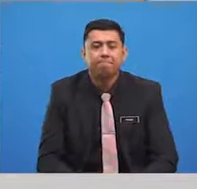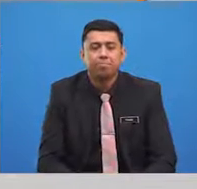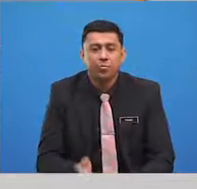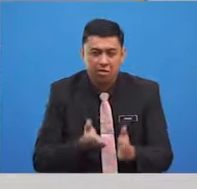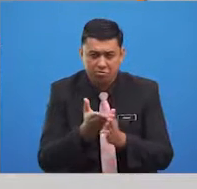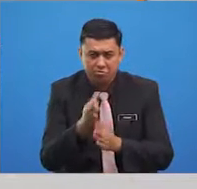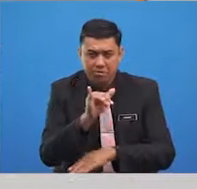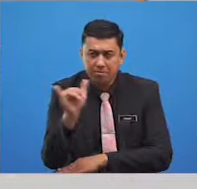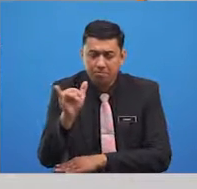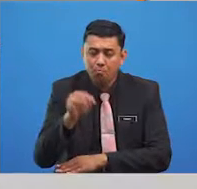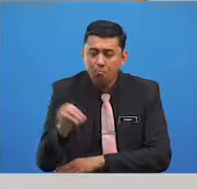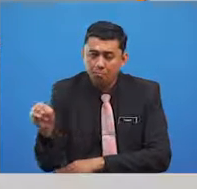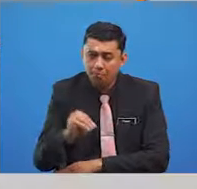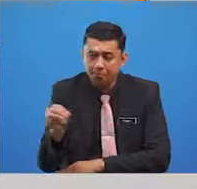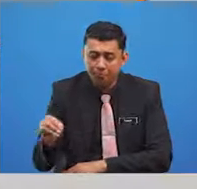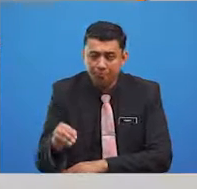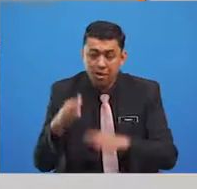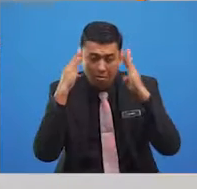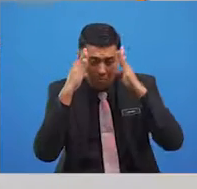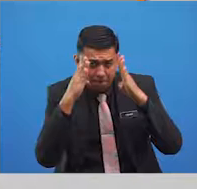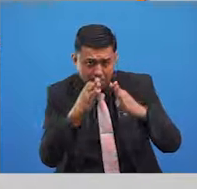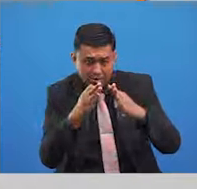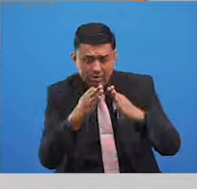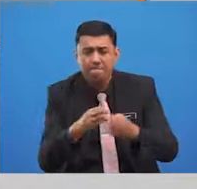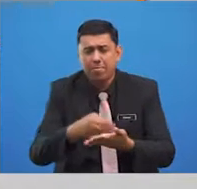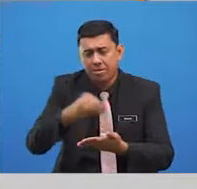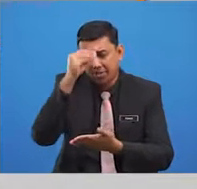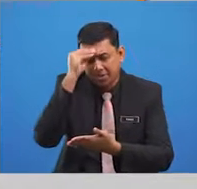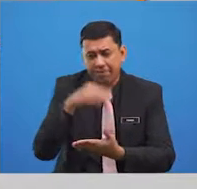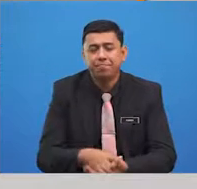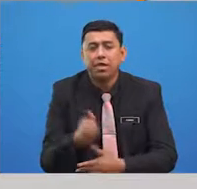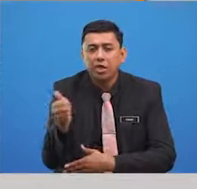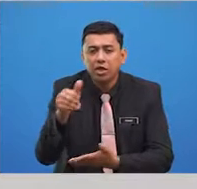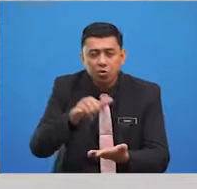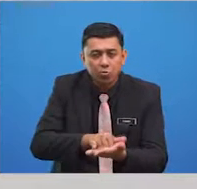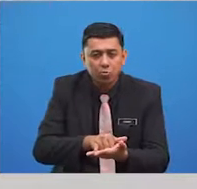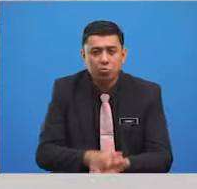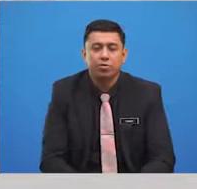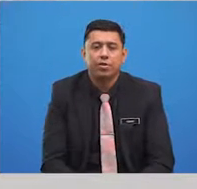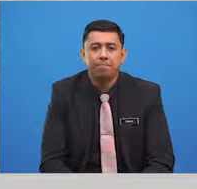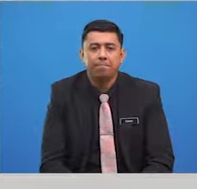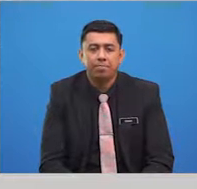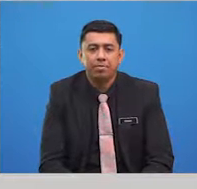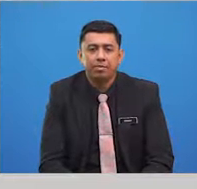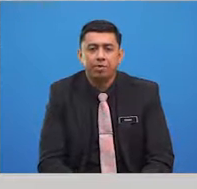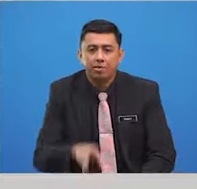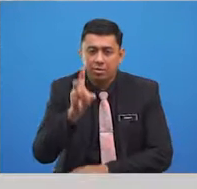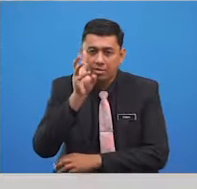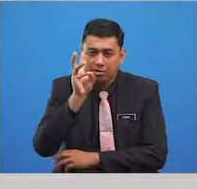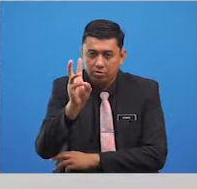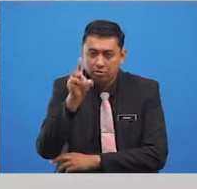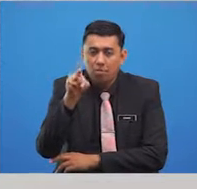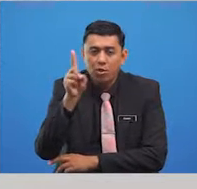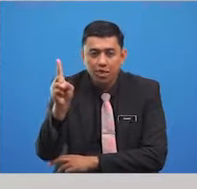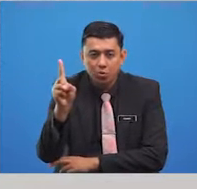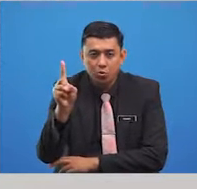Seterusnya, murid-murid, fokus pembelajaran pada hari ini iaitu subtopik